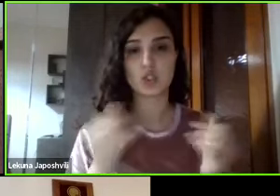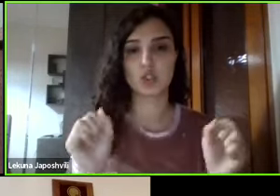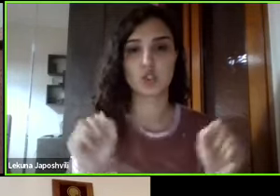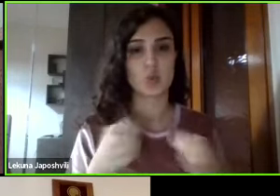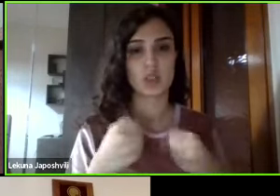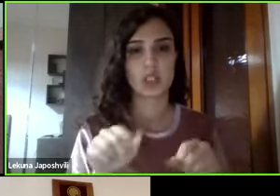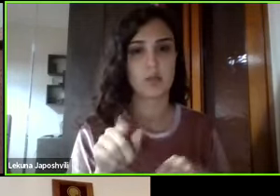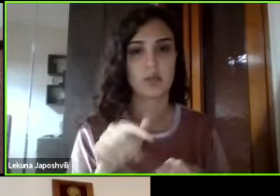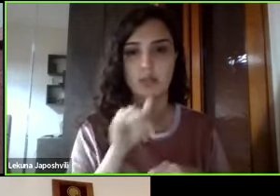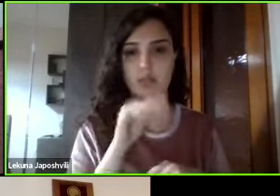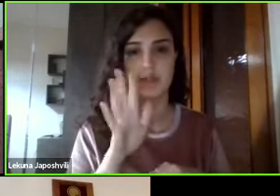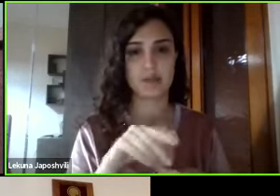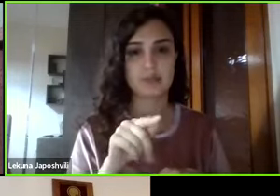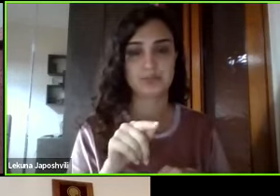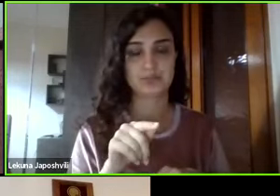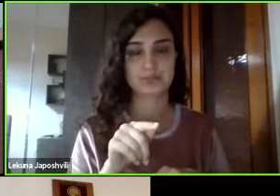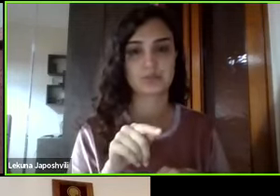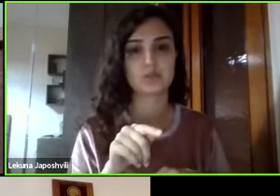შეუძლებელია და